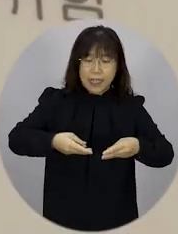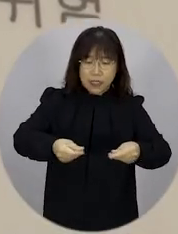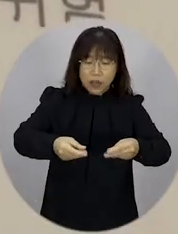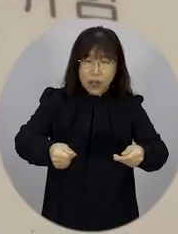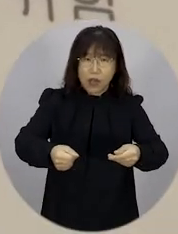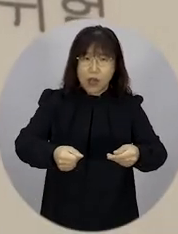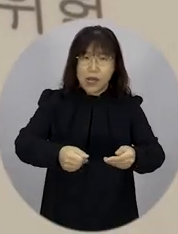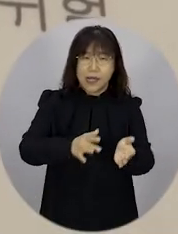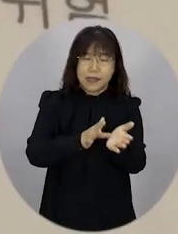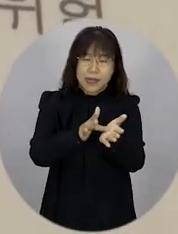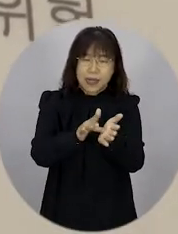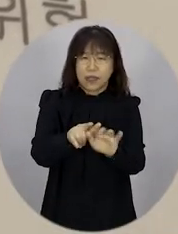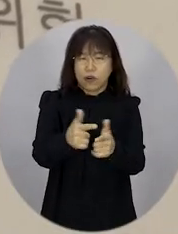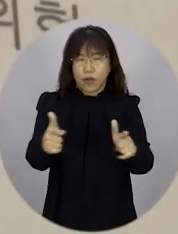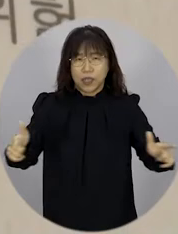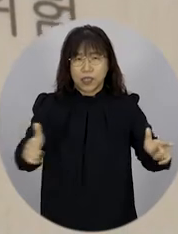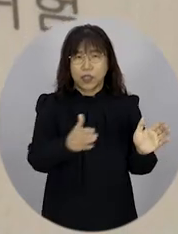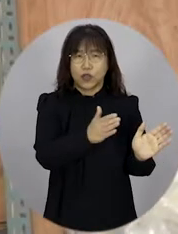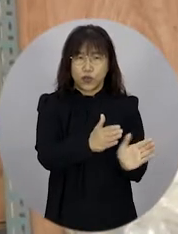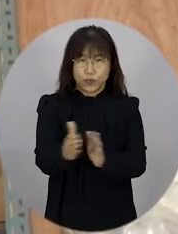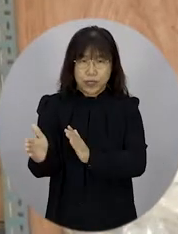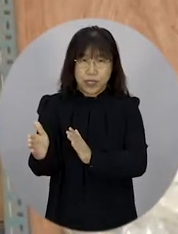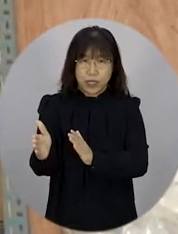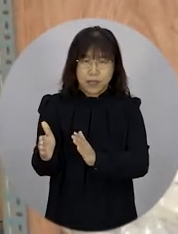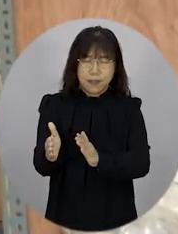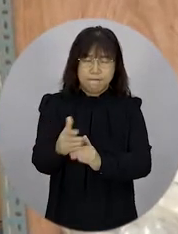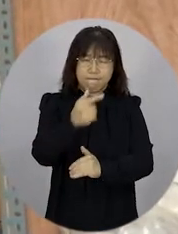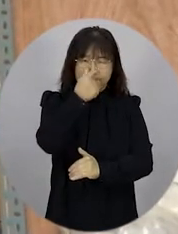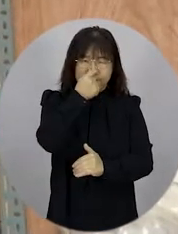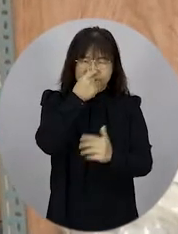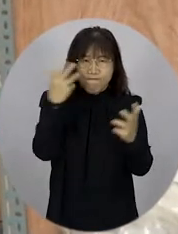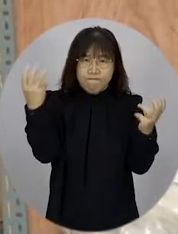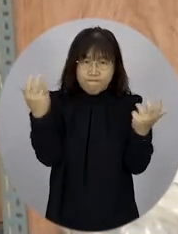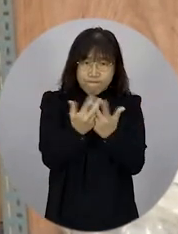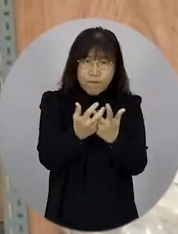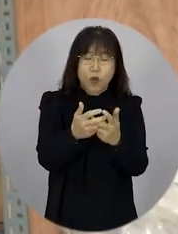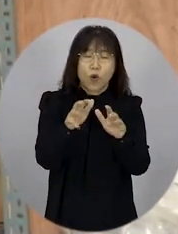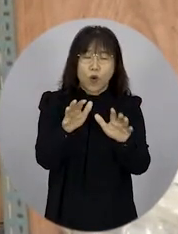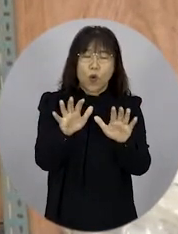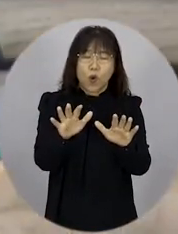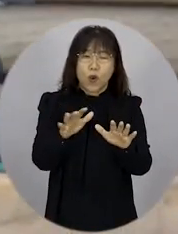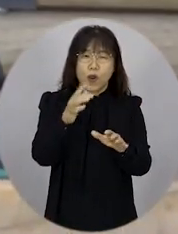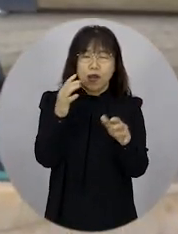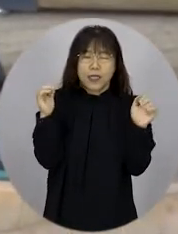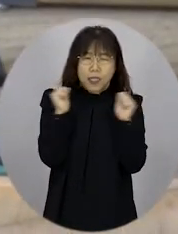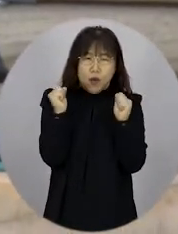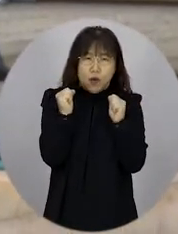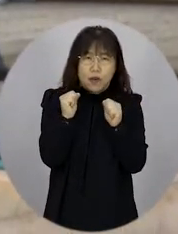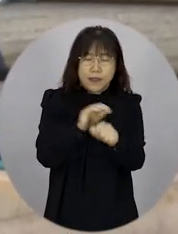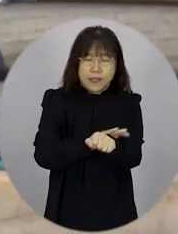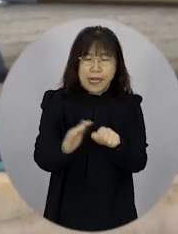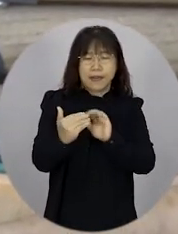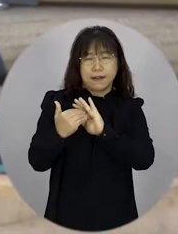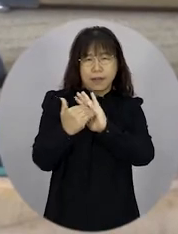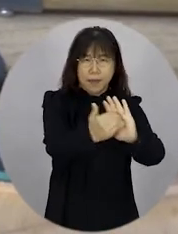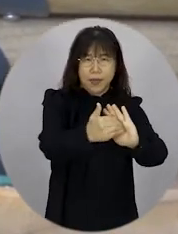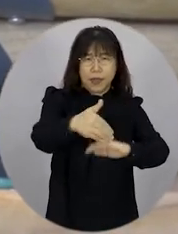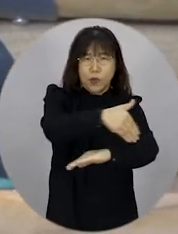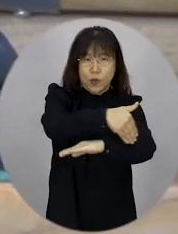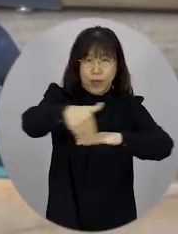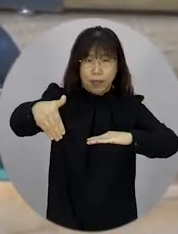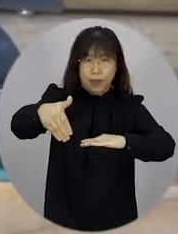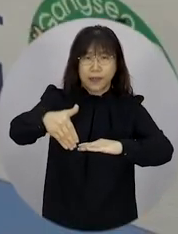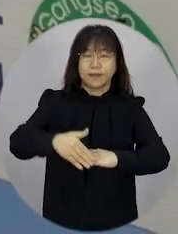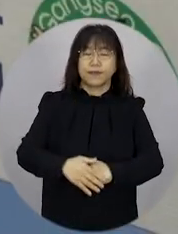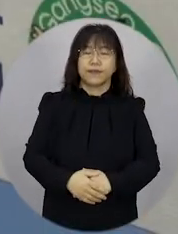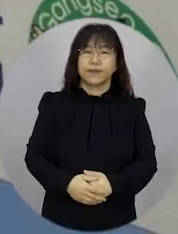같은 제설 자재도 비축하는 등 빈틈없는 제설 대책으로 올겨울 혹시 모를 폭설에 선제적으로 대응하겠다는